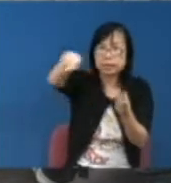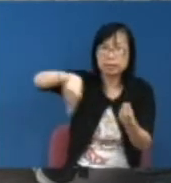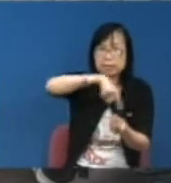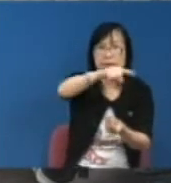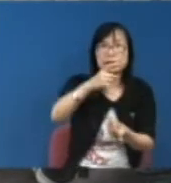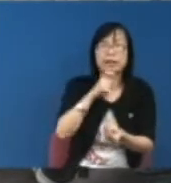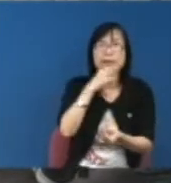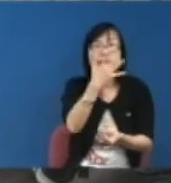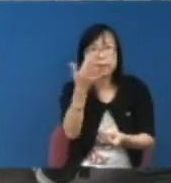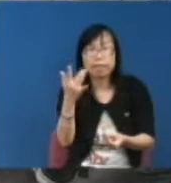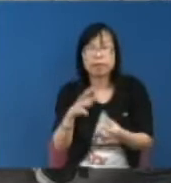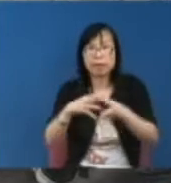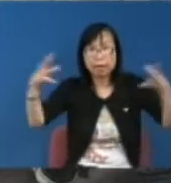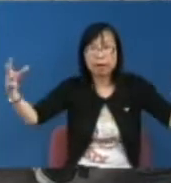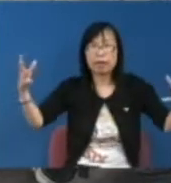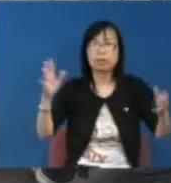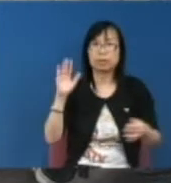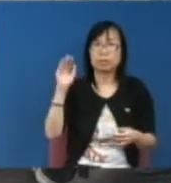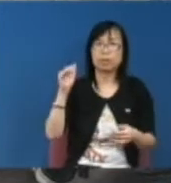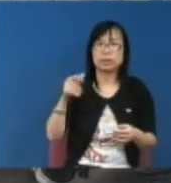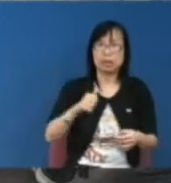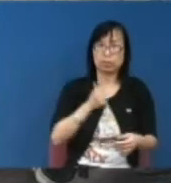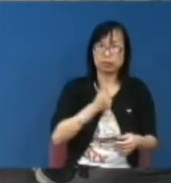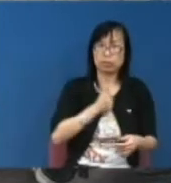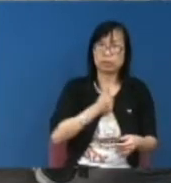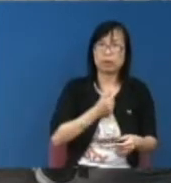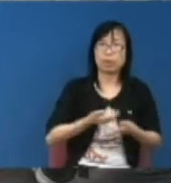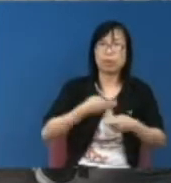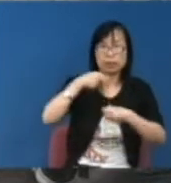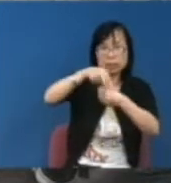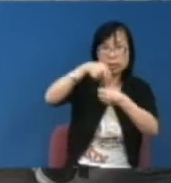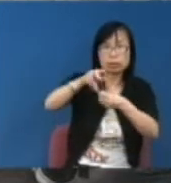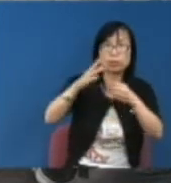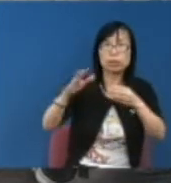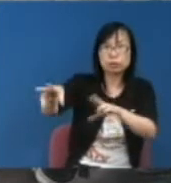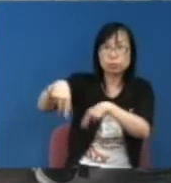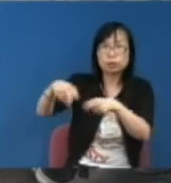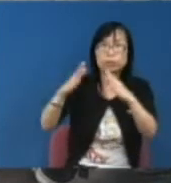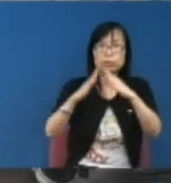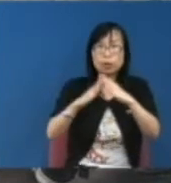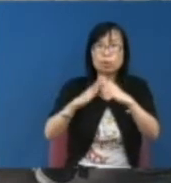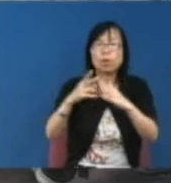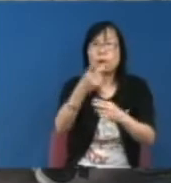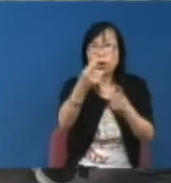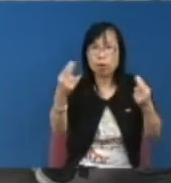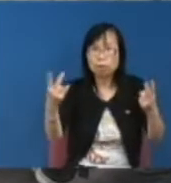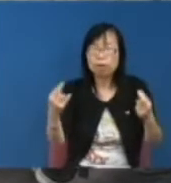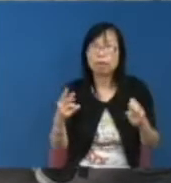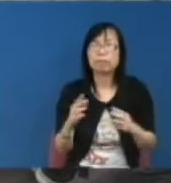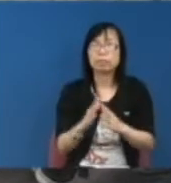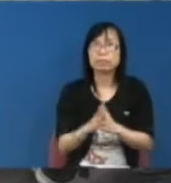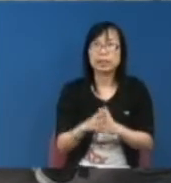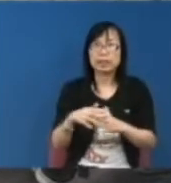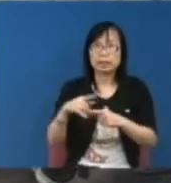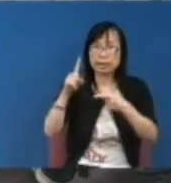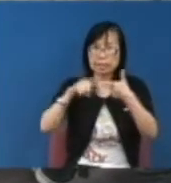積要幾大啦，咁先可以足夠去供應譬如一間村屋嘅一啲綠化嘅範圍啦。咁其